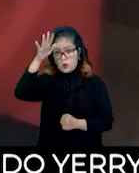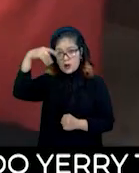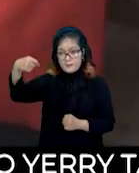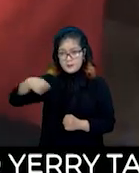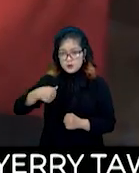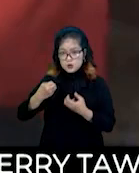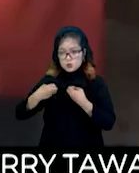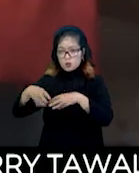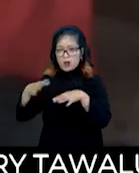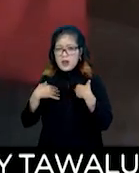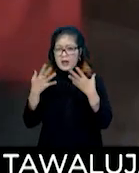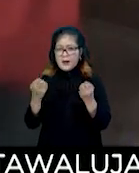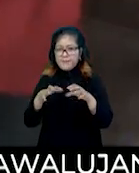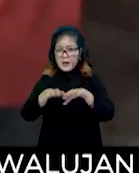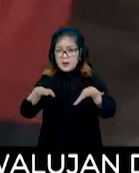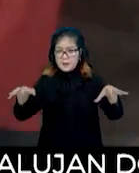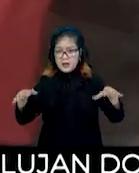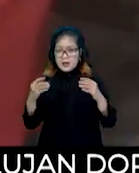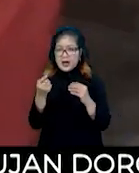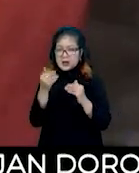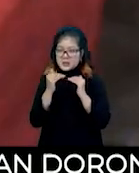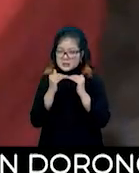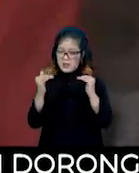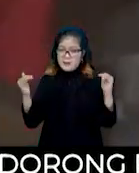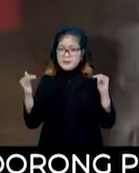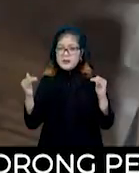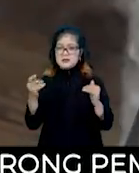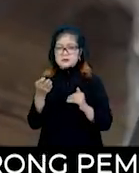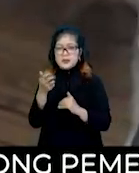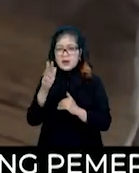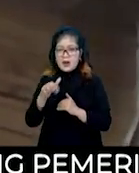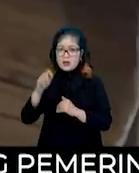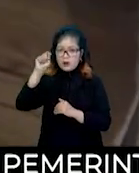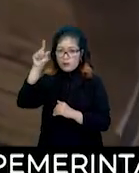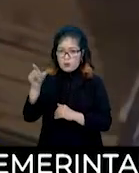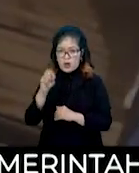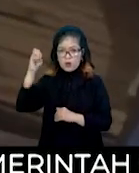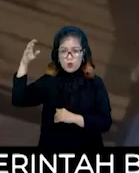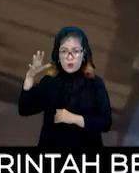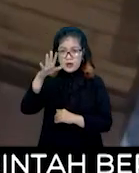kembali normal, apalagi sebentar lagi memasuki bulan puasa yang biasanya terjadi kenaikan harga.